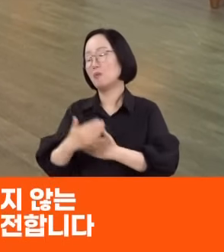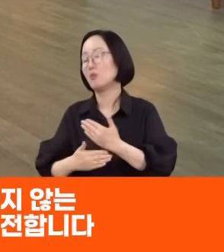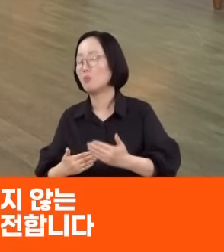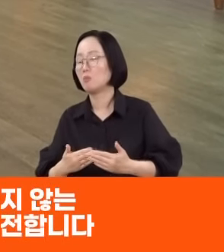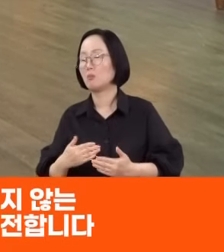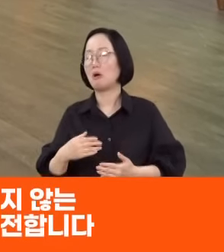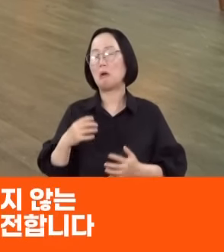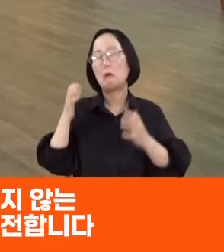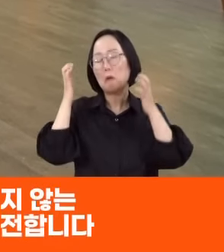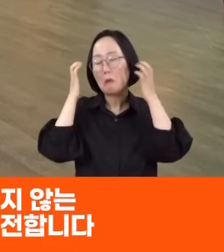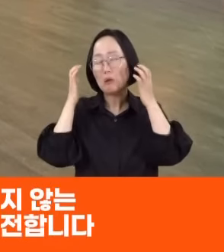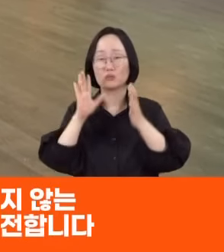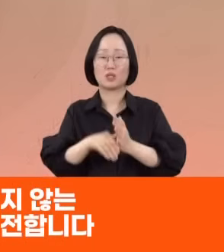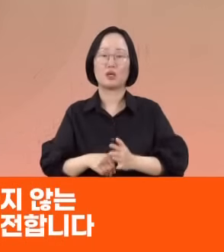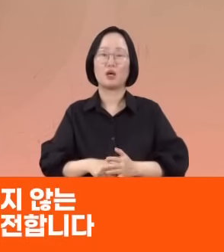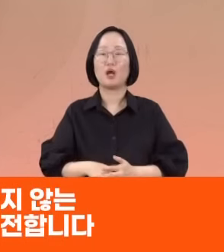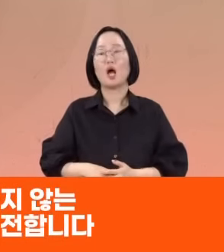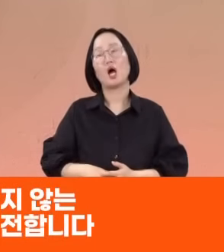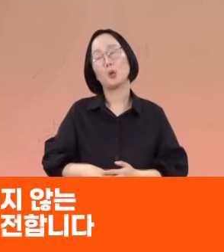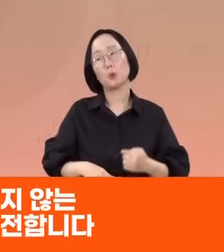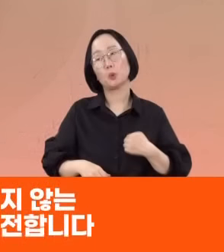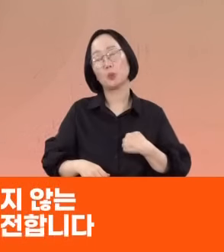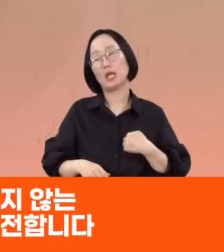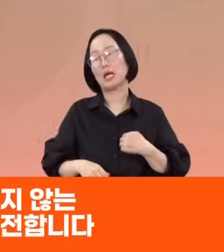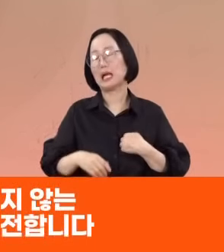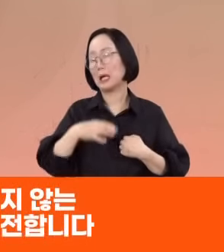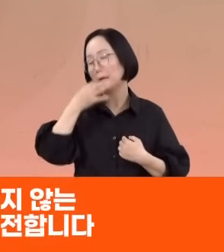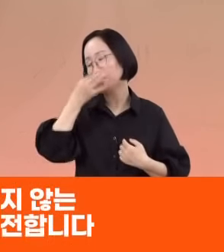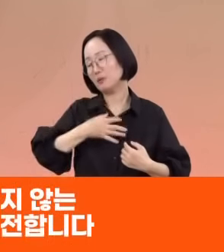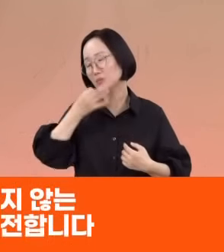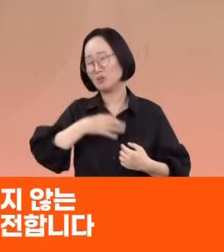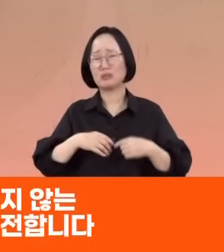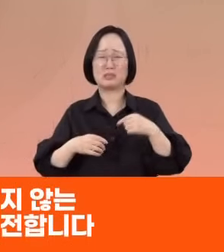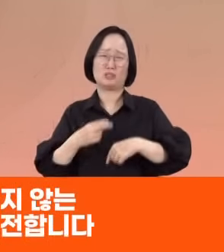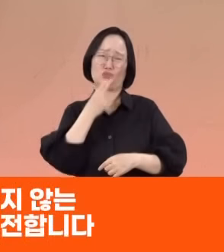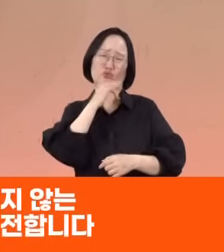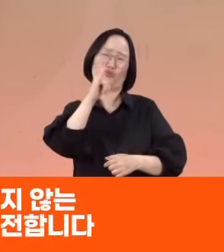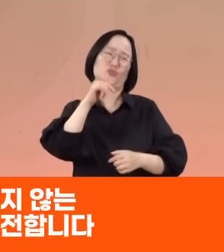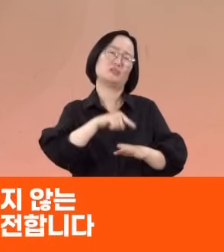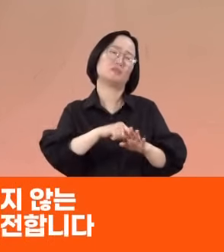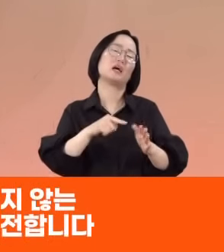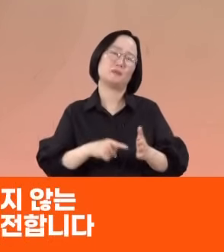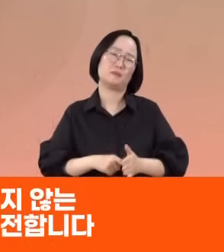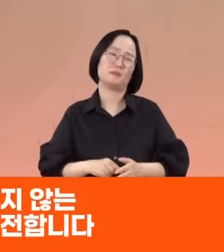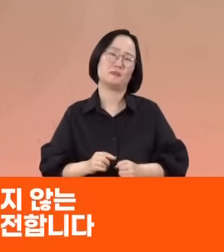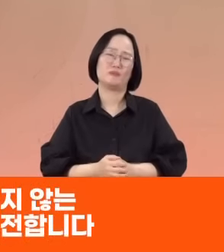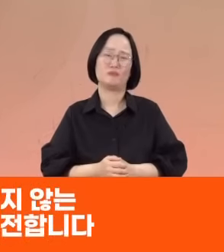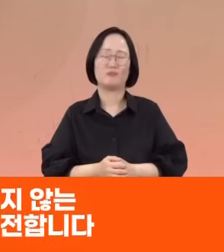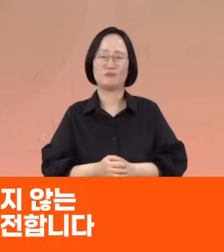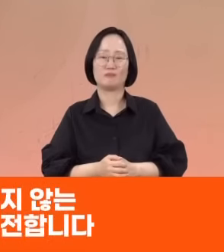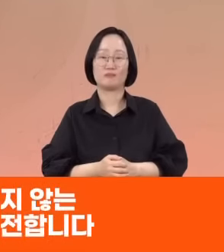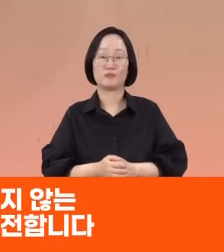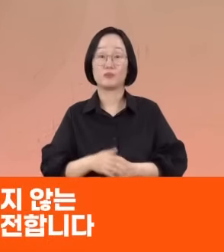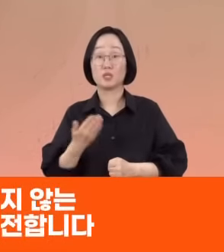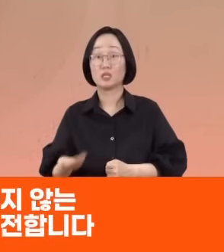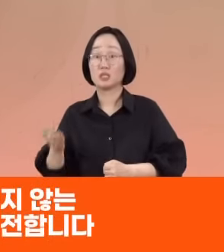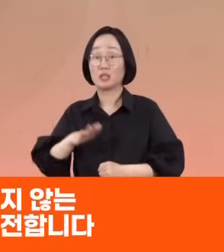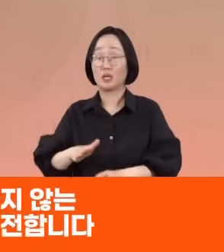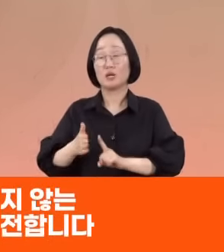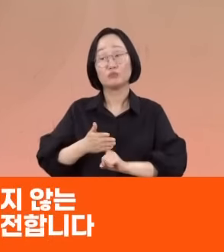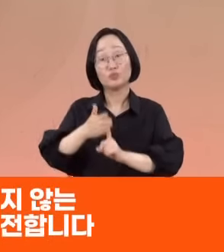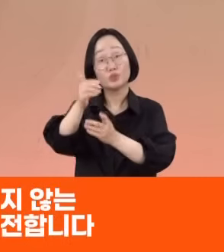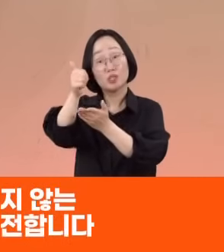내 한 몸도 힘들어 죽겠다 이게 우리 중생들 마음이 요 근데 우리 불보살 님은 저